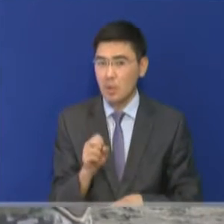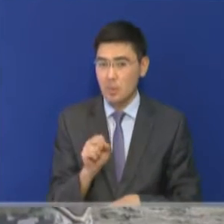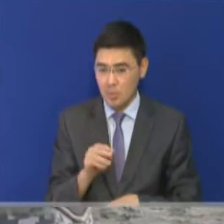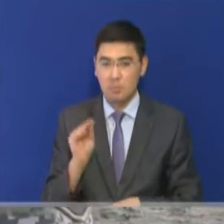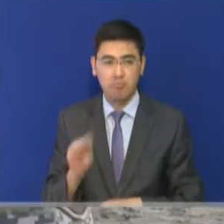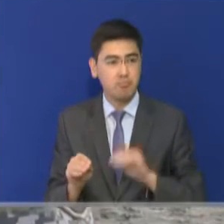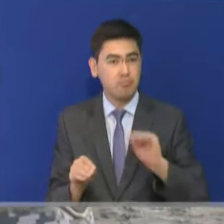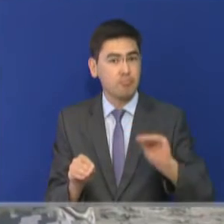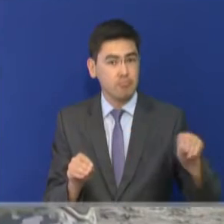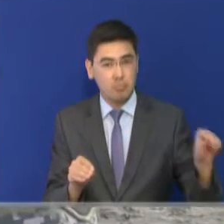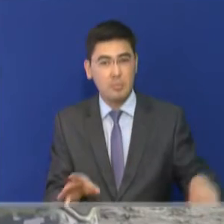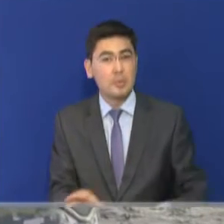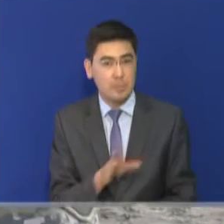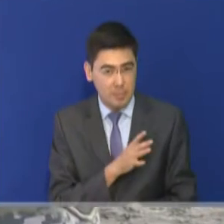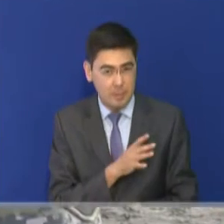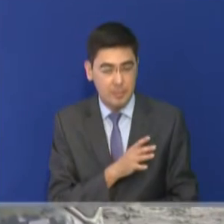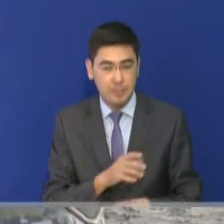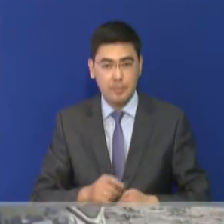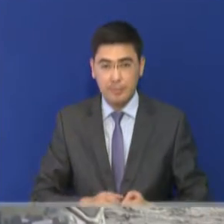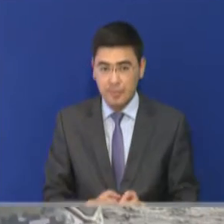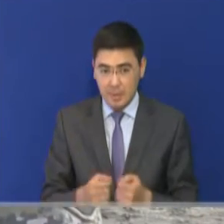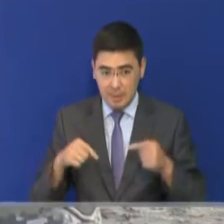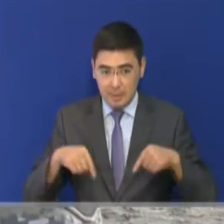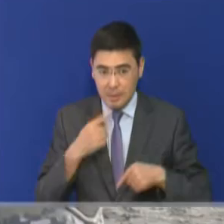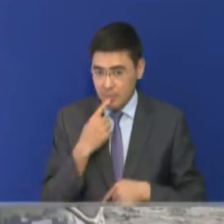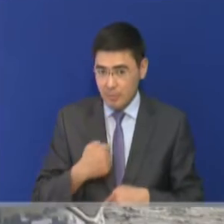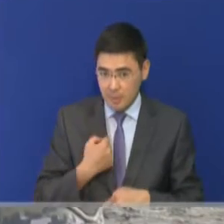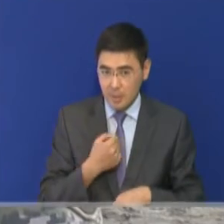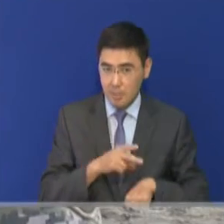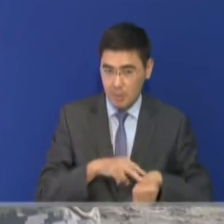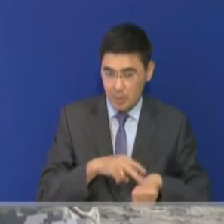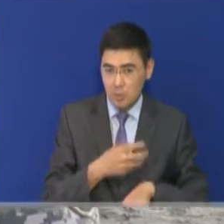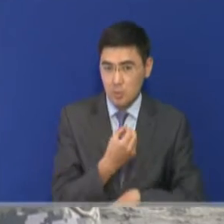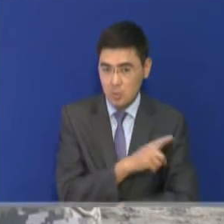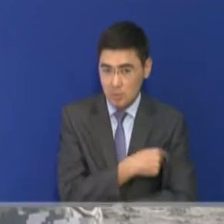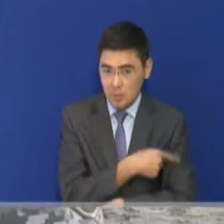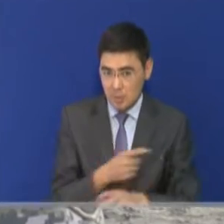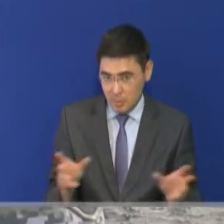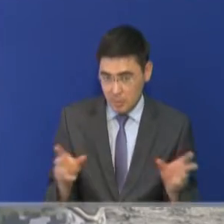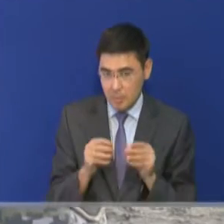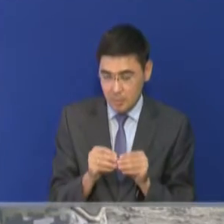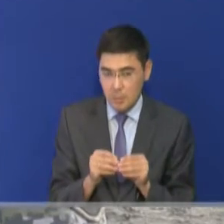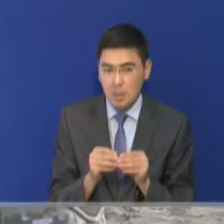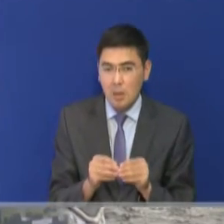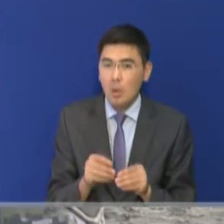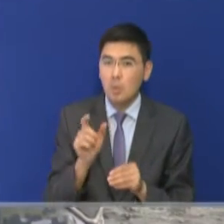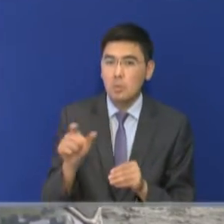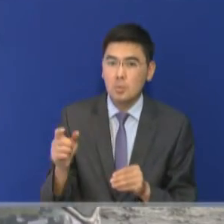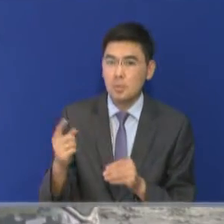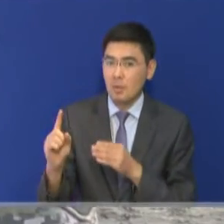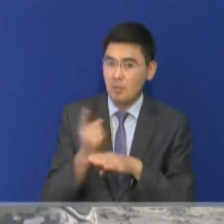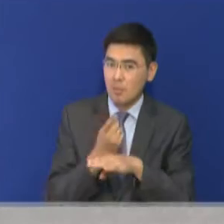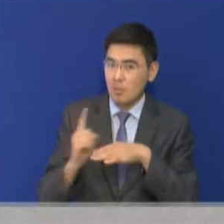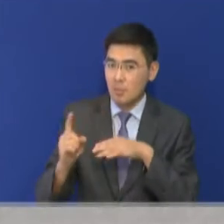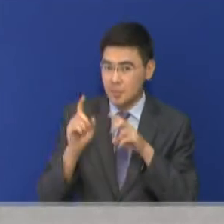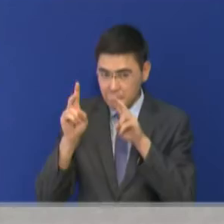согласно введенному в стране чрезвычайному положению. Здесь военные совместно с сотрудниками полиции и медицинскими специалистами контролировали въезд и выезд из